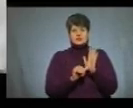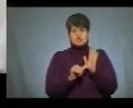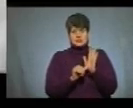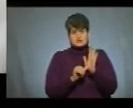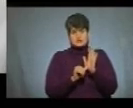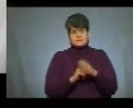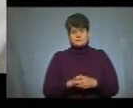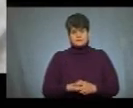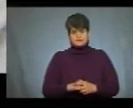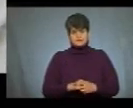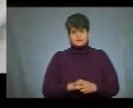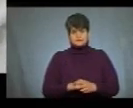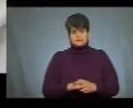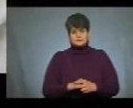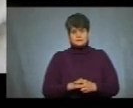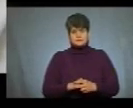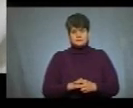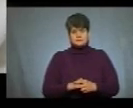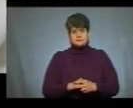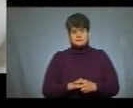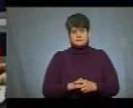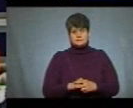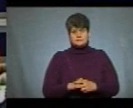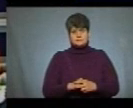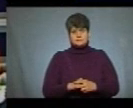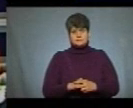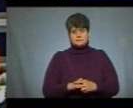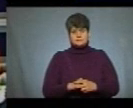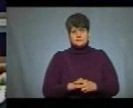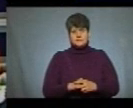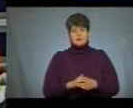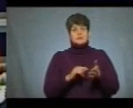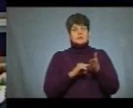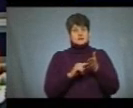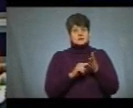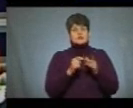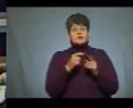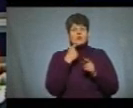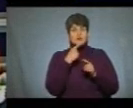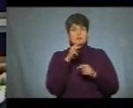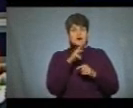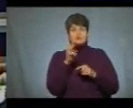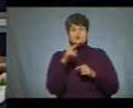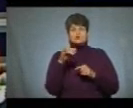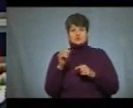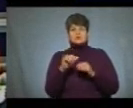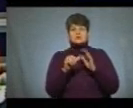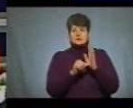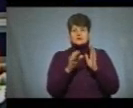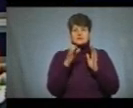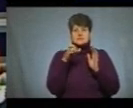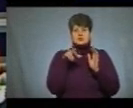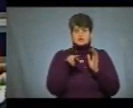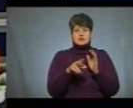пост. Ірина Терлюк, Василь Панчук. Новини. Зазначу, за словами Михайла Джуса, з 16 січня до